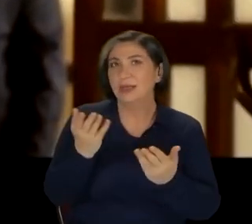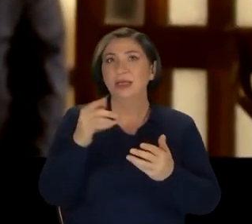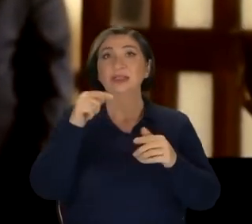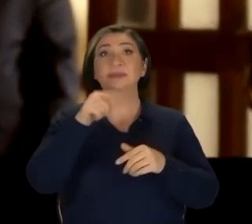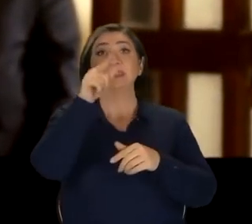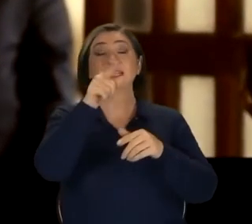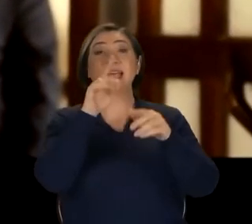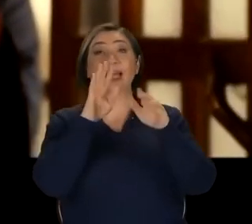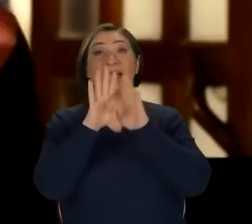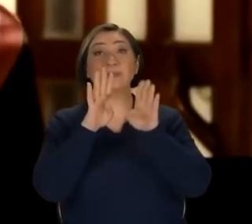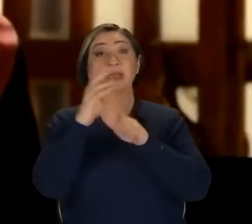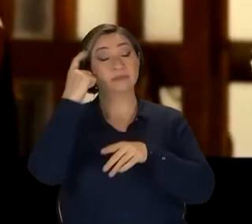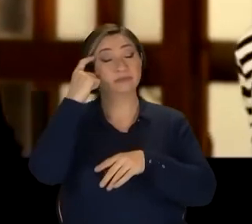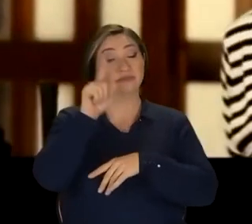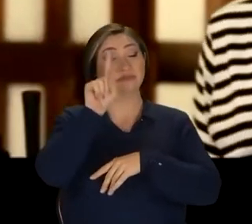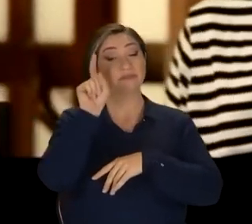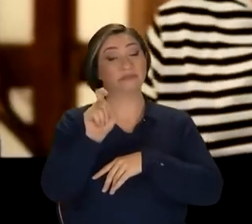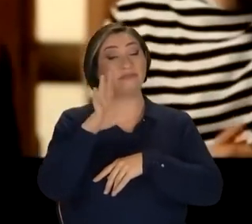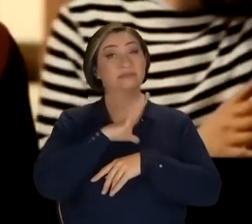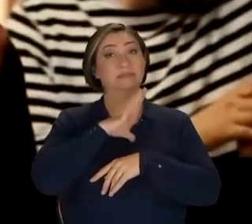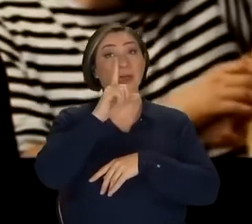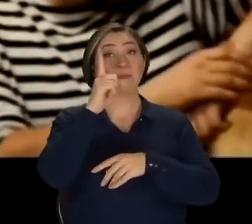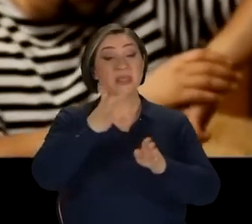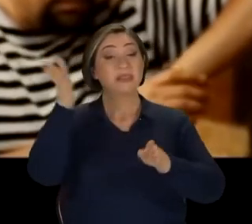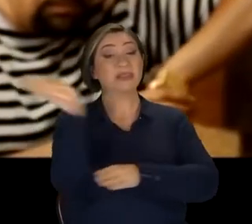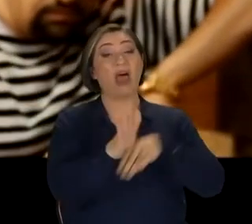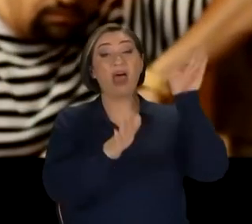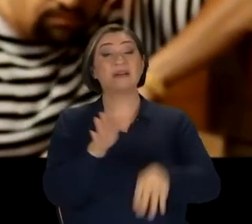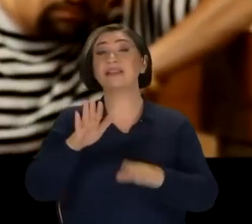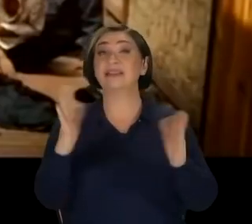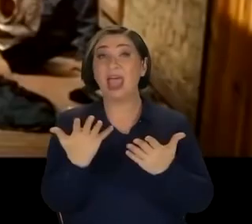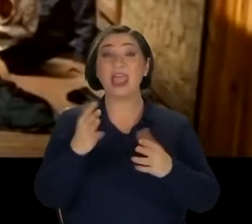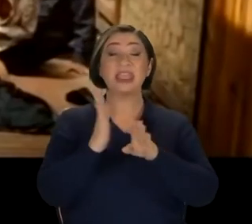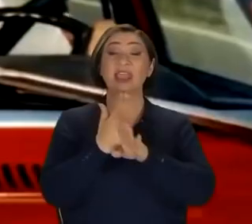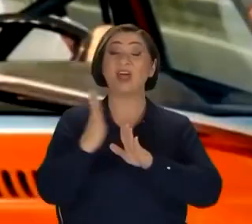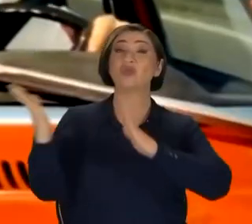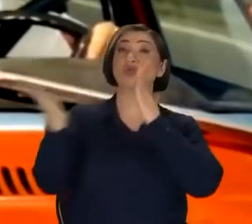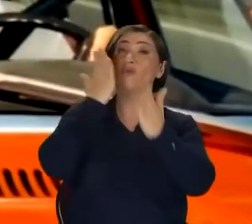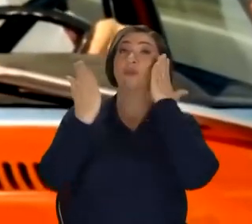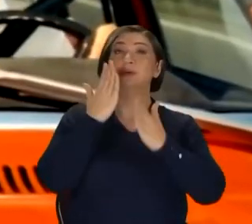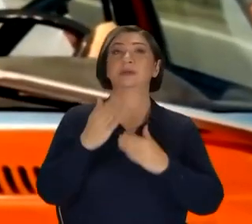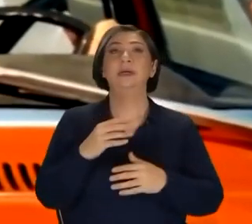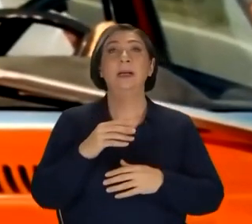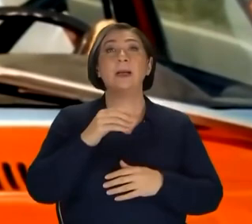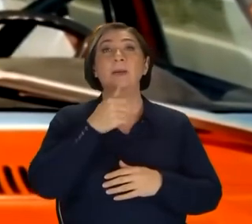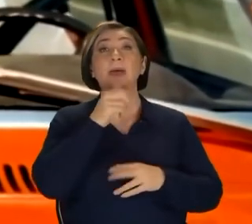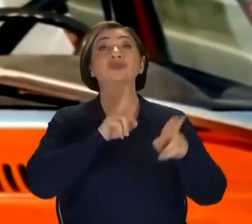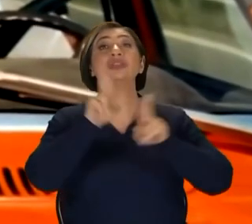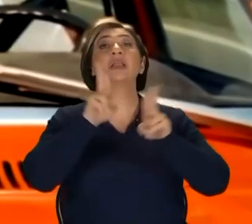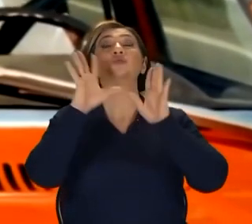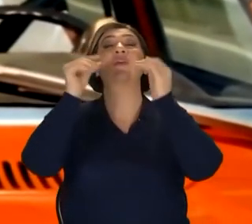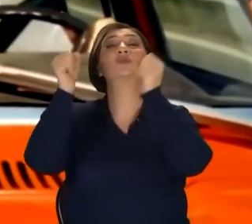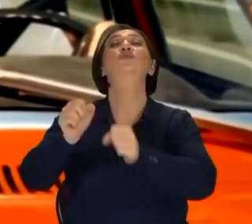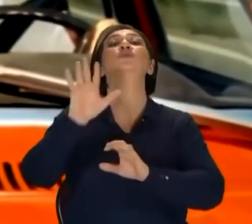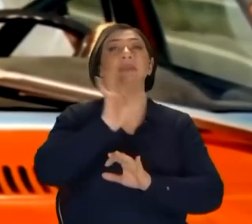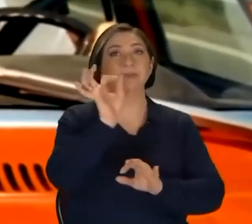sizin kafanızda iki tane soru işareti var. Bir, dayak nedir? İki, neden atılır? Baba bak, Çanakkale'de çok kalmayacağız